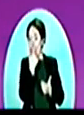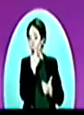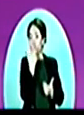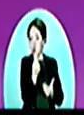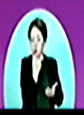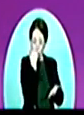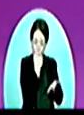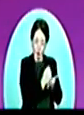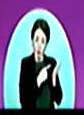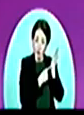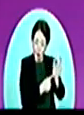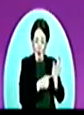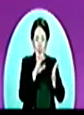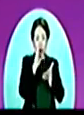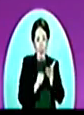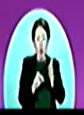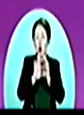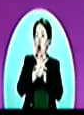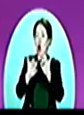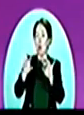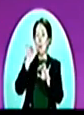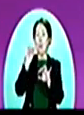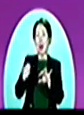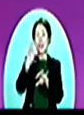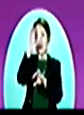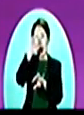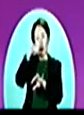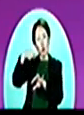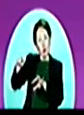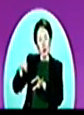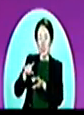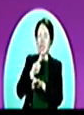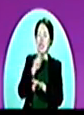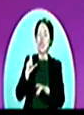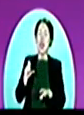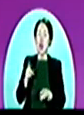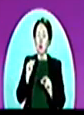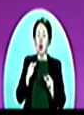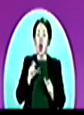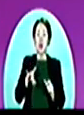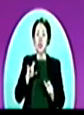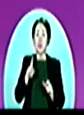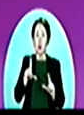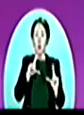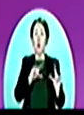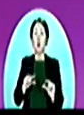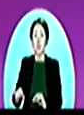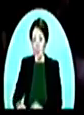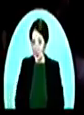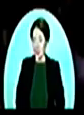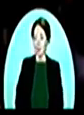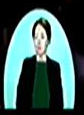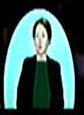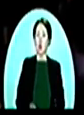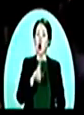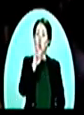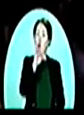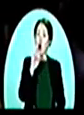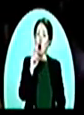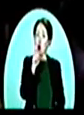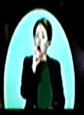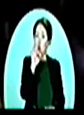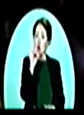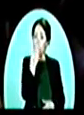үнэлж, сангийн болон бусад банк санхүүгийн байгууллагын зээлийн эрсдэл буурсаар байгаа юм. Оршооны